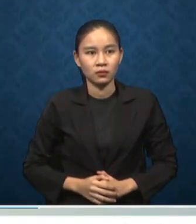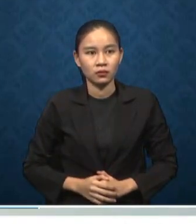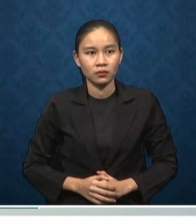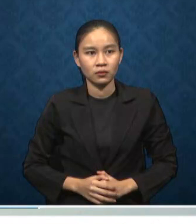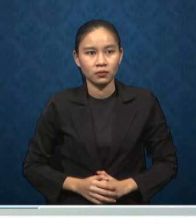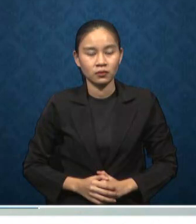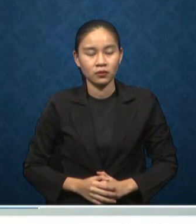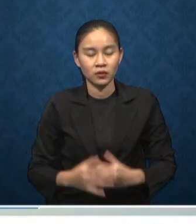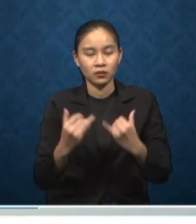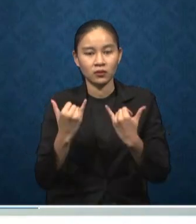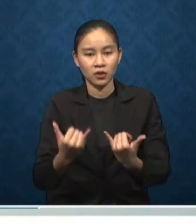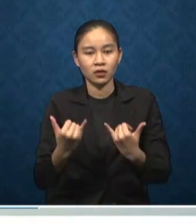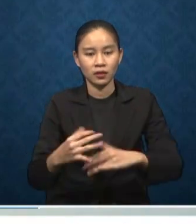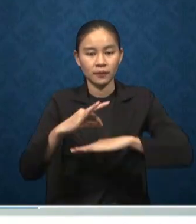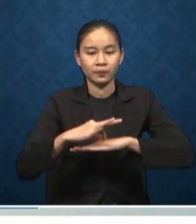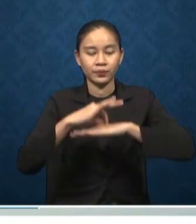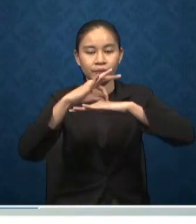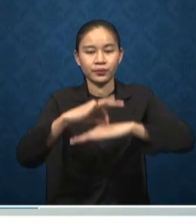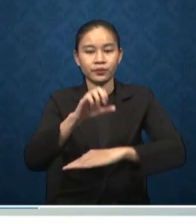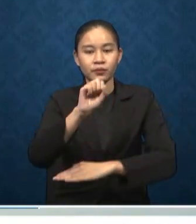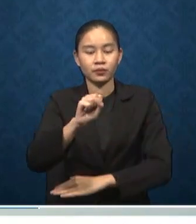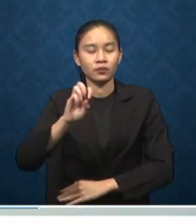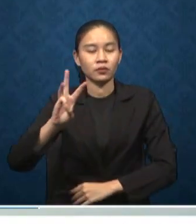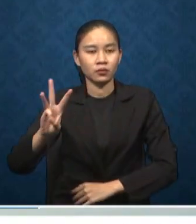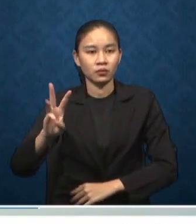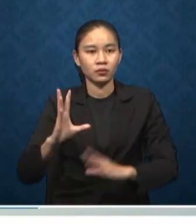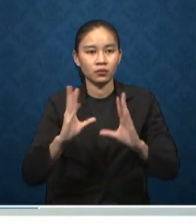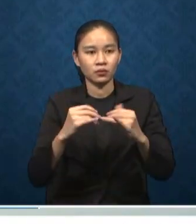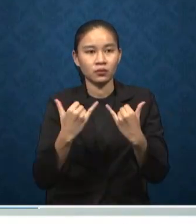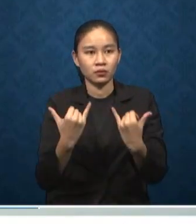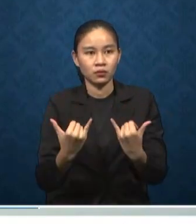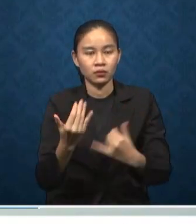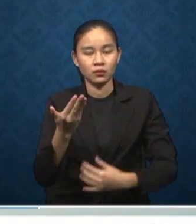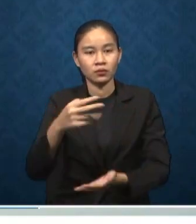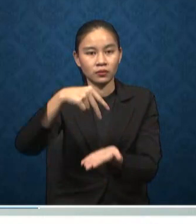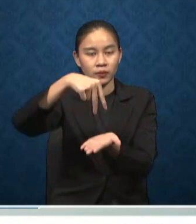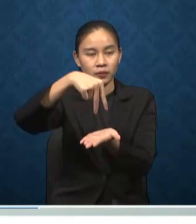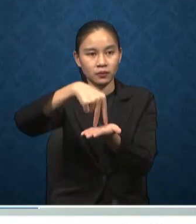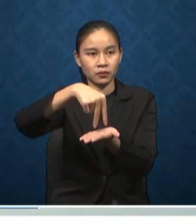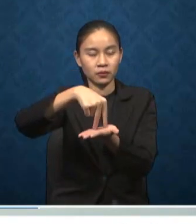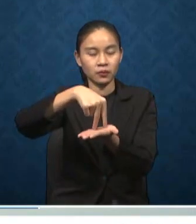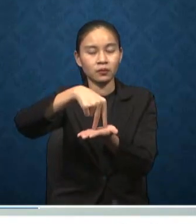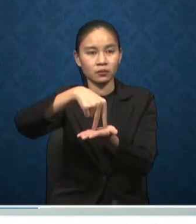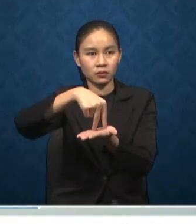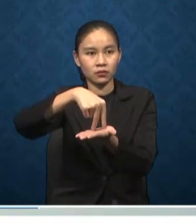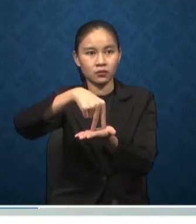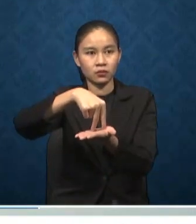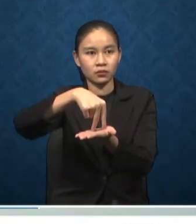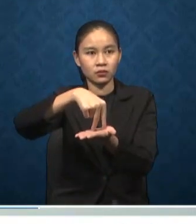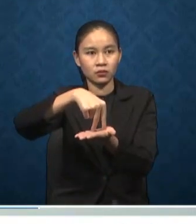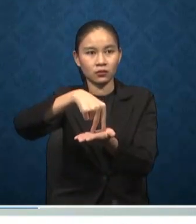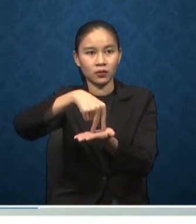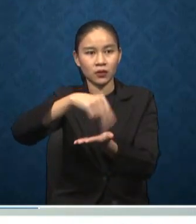ซึ่งได้รับการแต่งตั้งเป็นสมาชิกวุฒิสภาอยู่ในที่ประชุมแห่งนี้แล้วขอเชิญท่านได้โปรดดีขึ้นเพื่อกล่าว